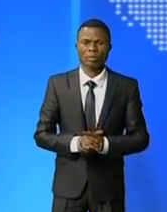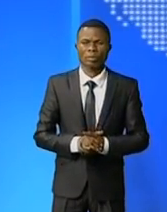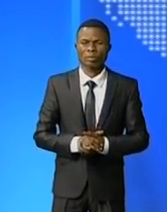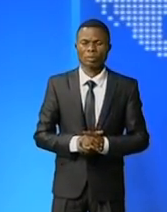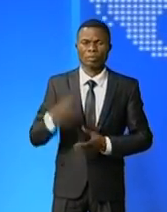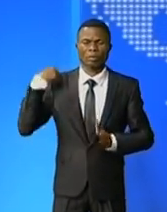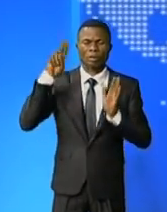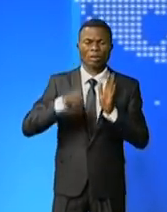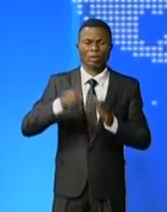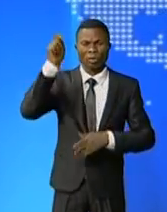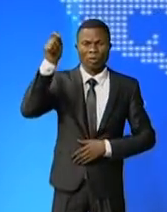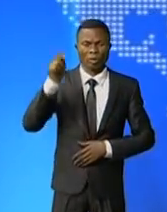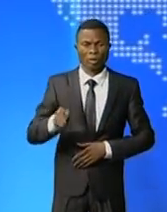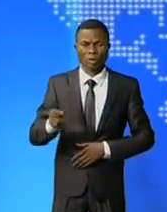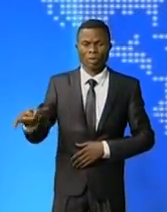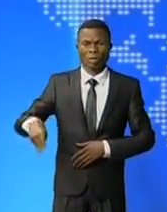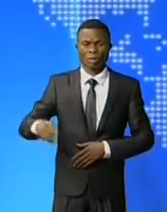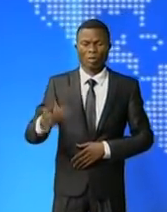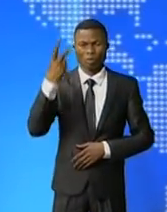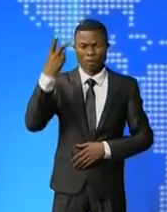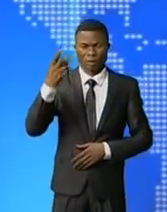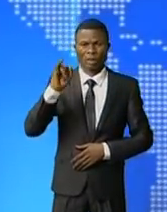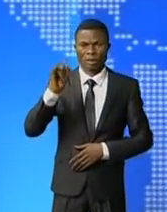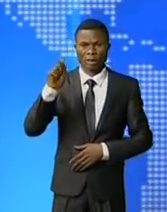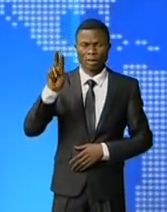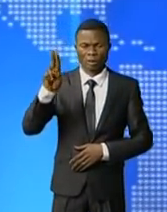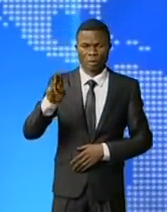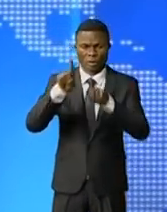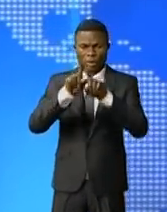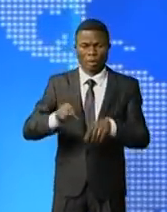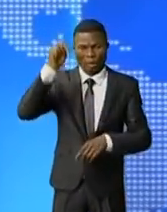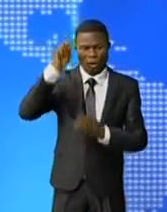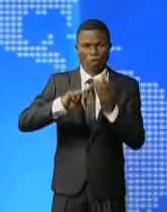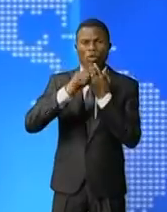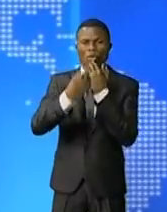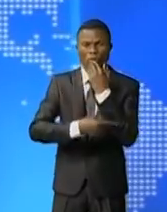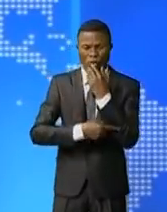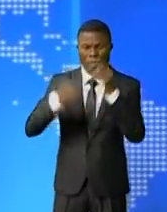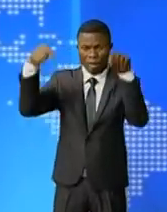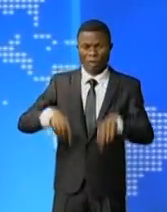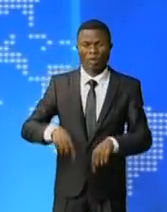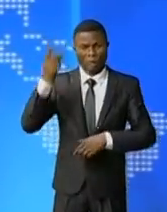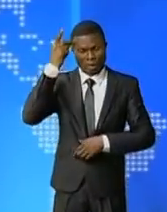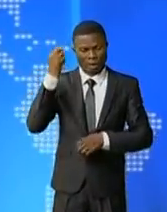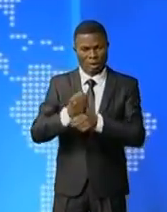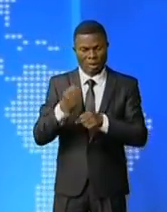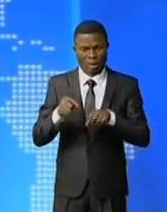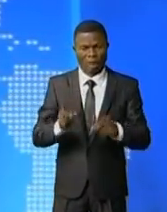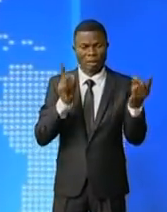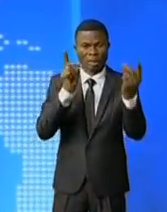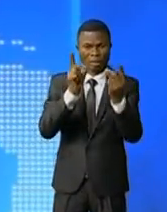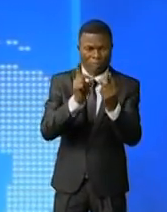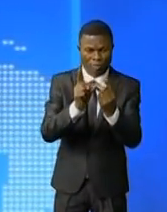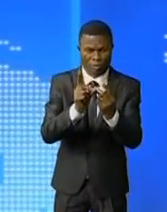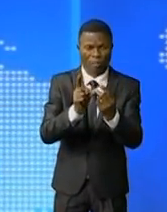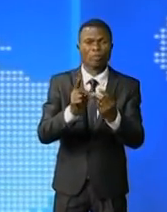Le gouverneur militaire des provinces de l'Ituri et du Nord Kivu sont en mission de travail ici à Kinshasa. Ils ont eu